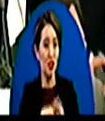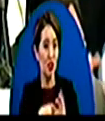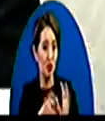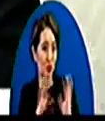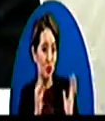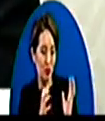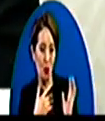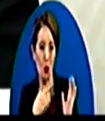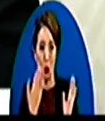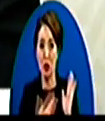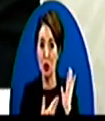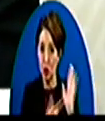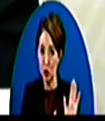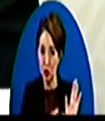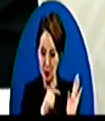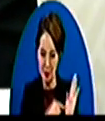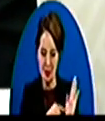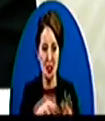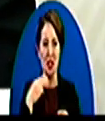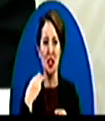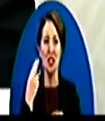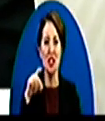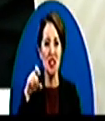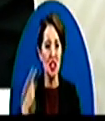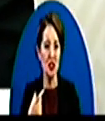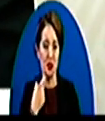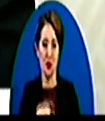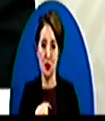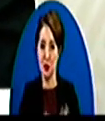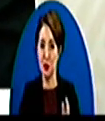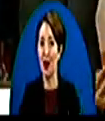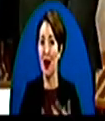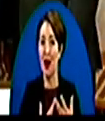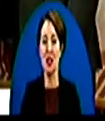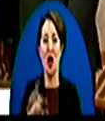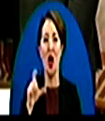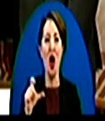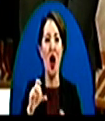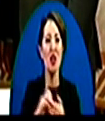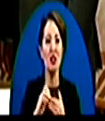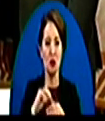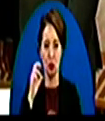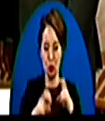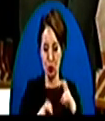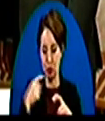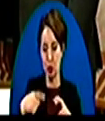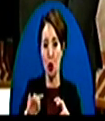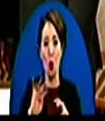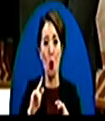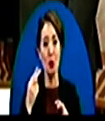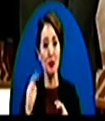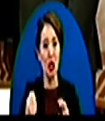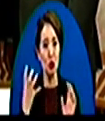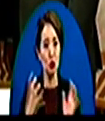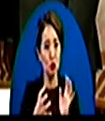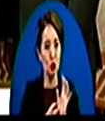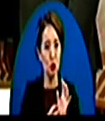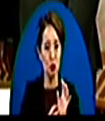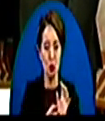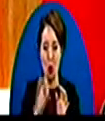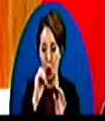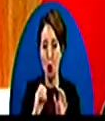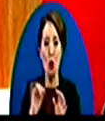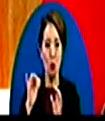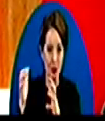хуралдаанаараа гаргасан. Тухайн шийдвэрийг цэцийн гишүүд гаргахдаа Эрдэнэ түлдвэрийн хувьцааны 49% буцаан авах сонирхол бүхий